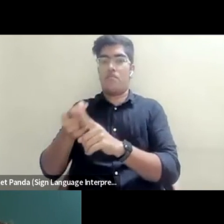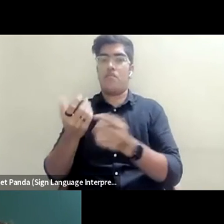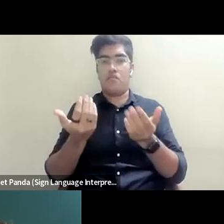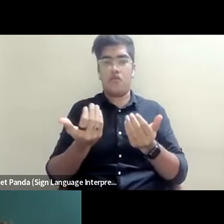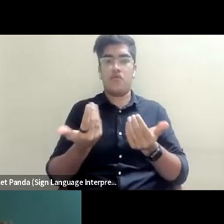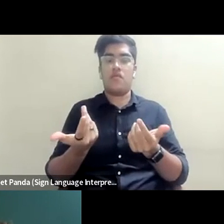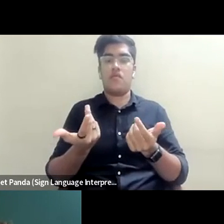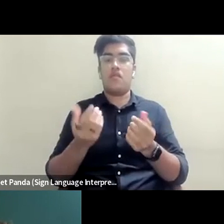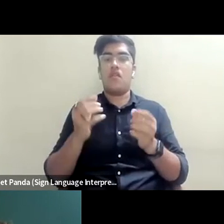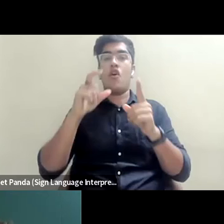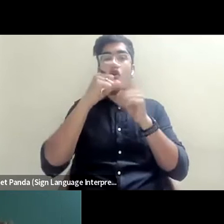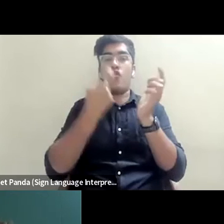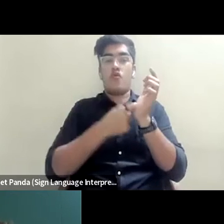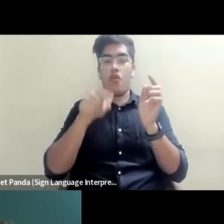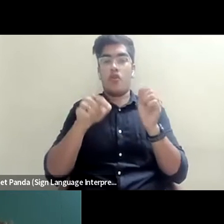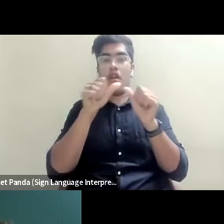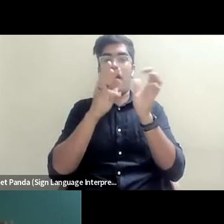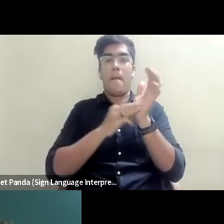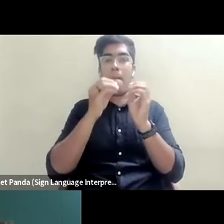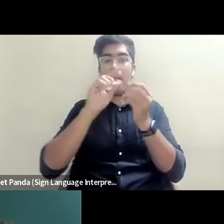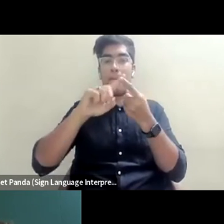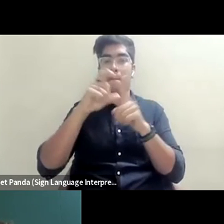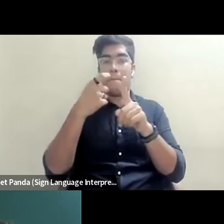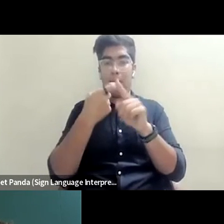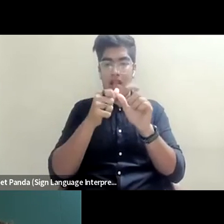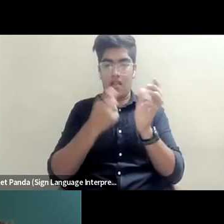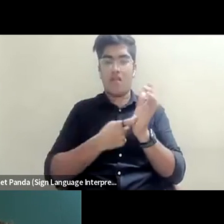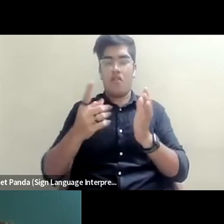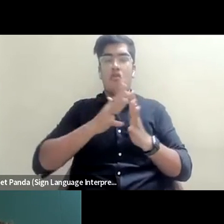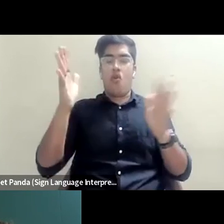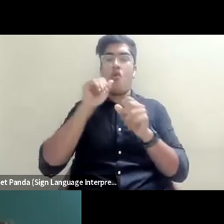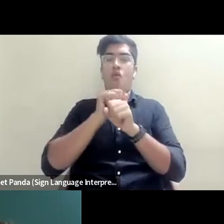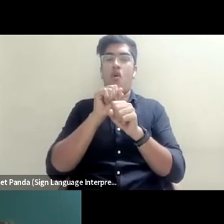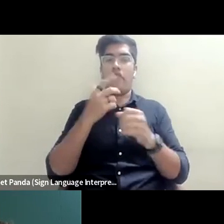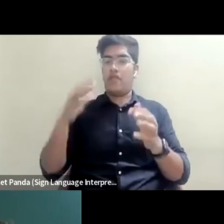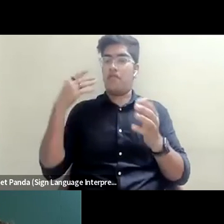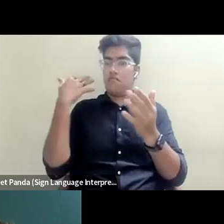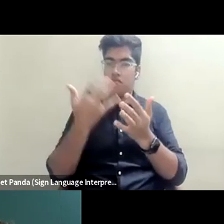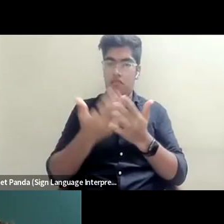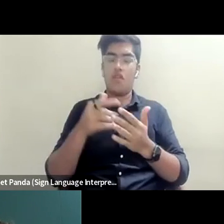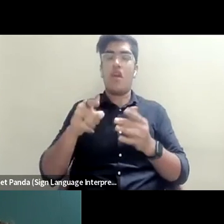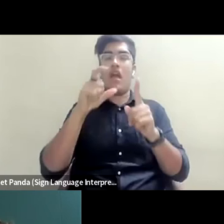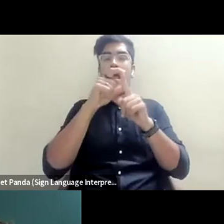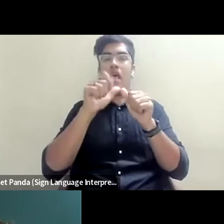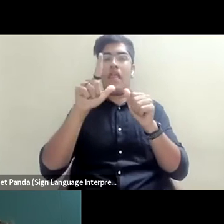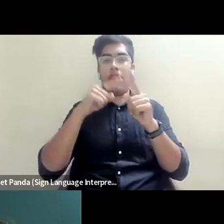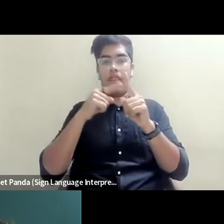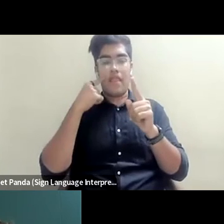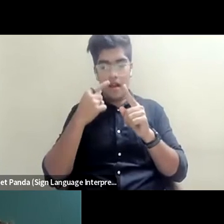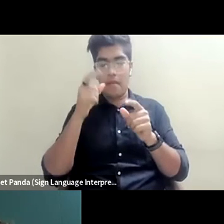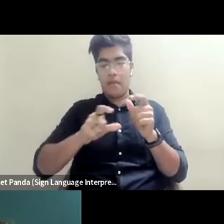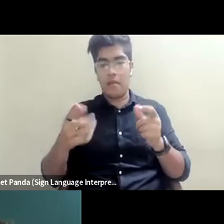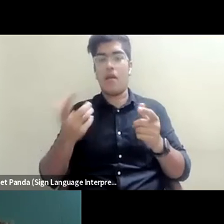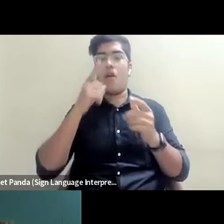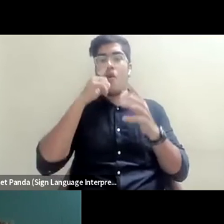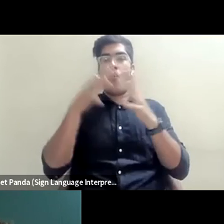गुड थिंग्स टू आवर कंट्री, और उससे कुछ औरतों को और दलितों को कुछ थोड़ा बहुत फायदा हुआ, तो 90s के बाद में ये सब पूरा